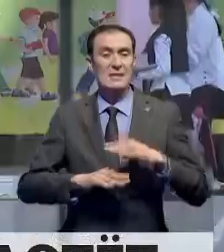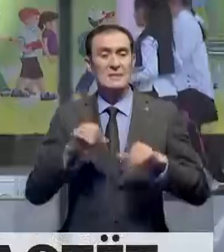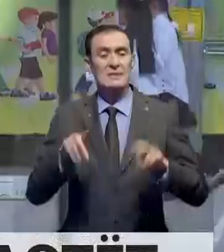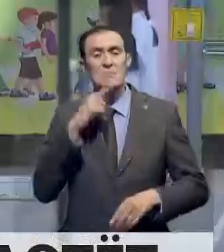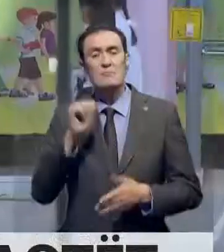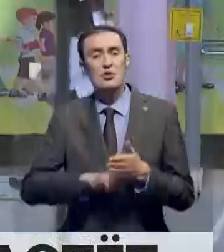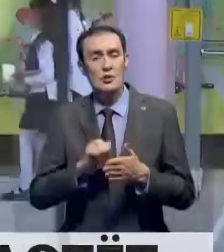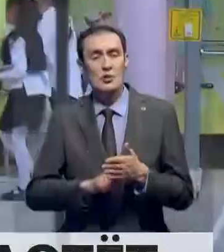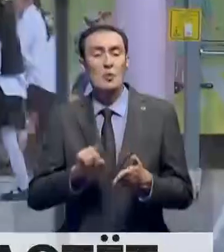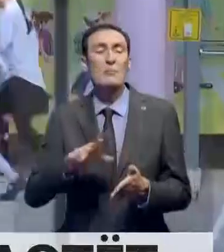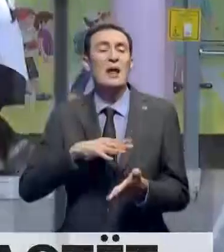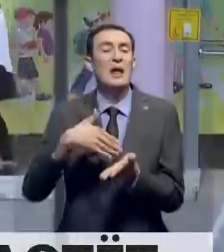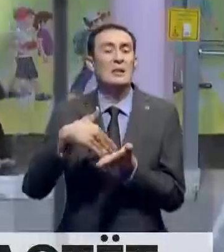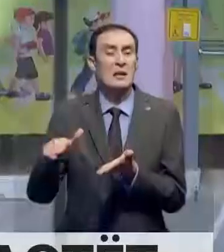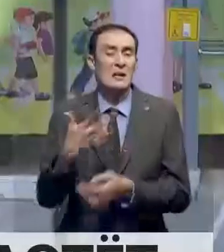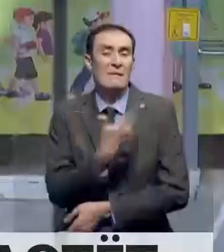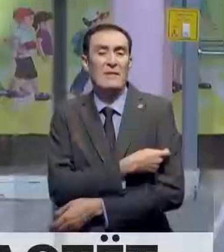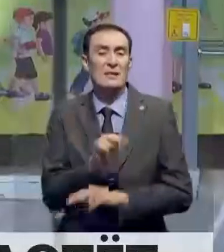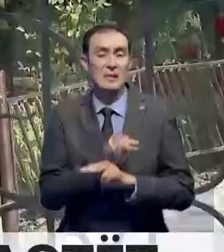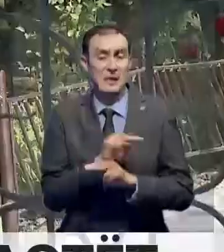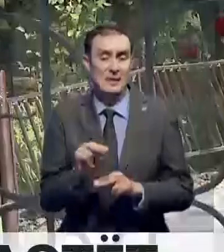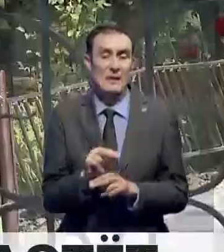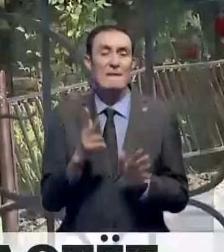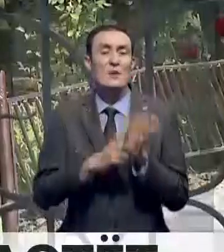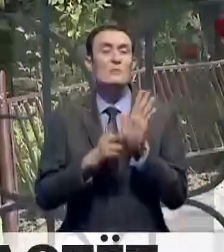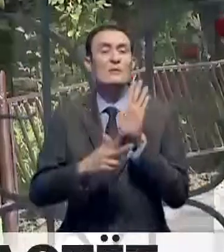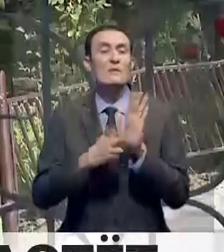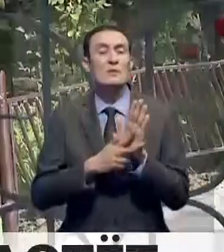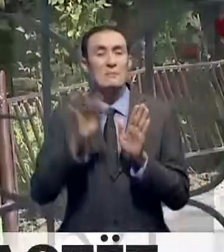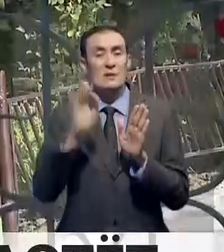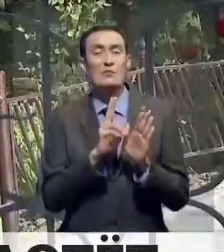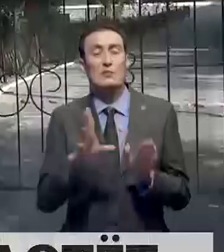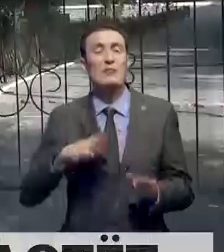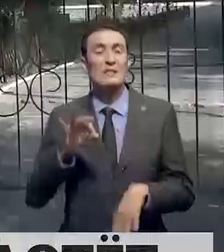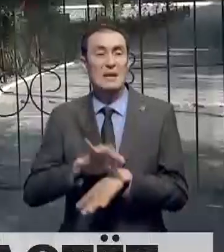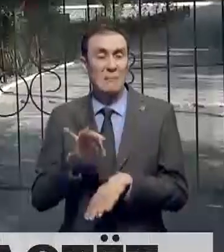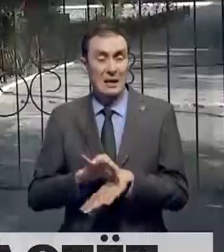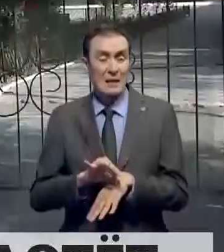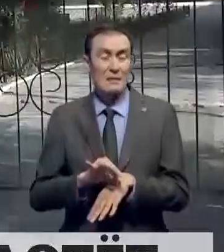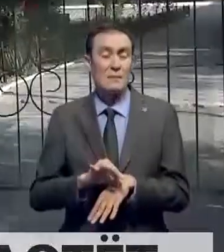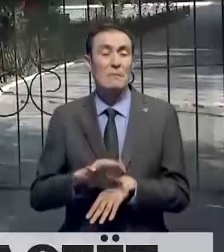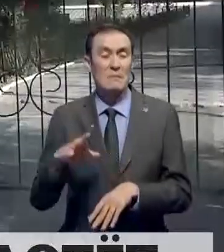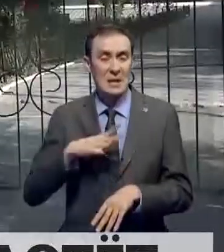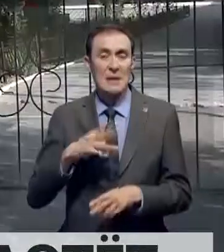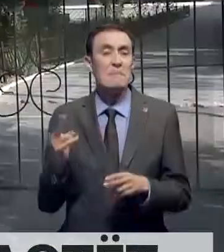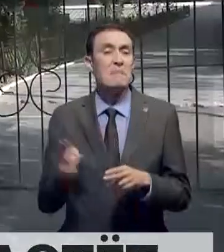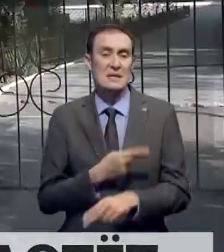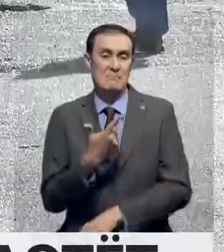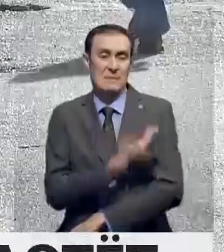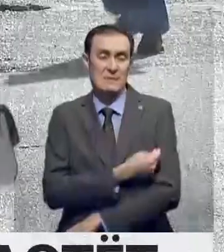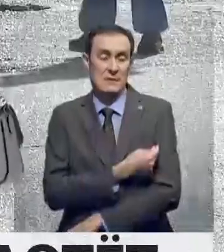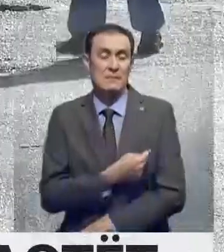Рост заболеваемости специалисты связывают с отказом от вакцинации. 88% из тех, кто заболел, прививку